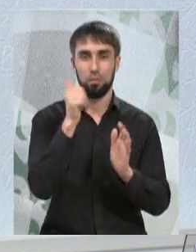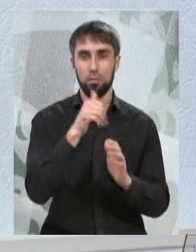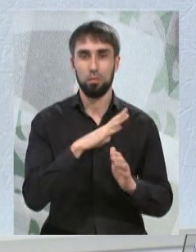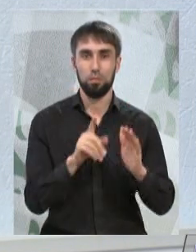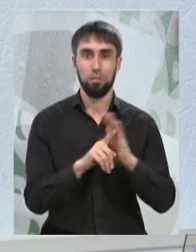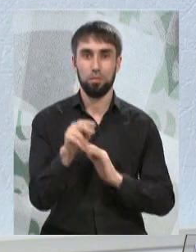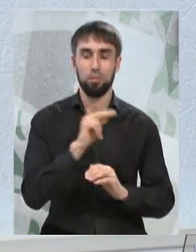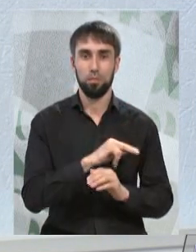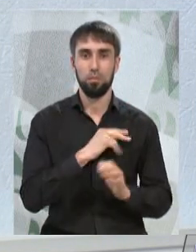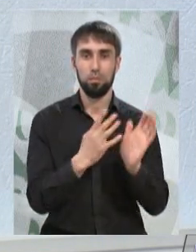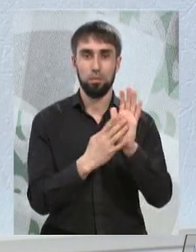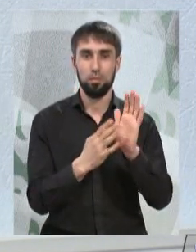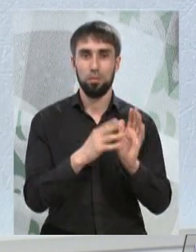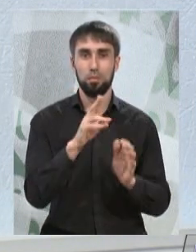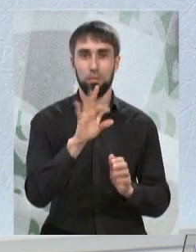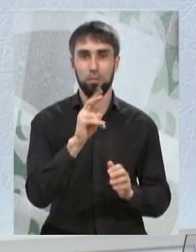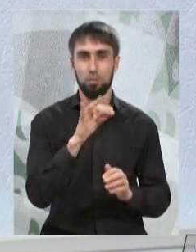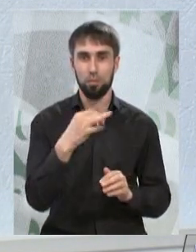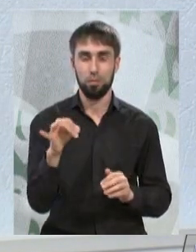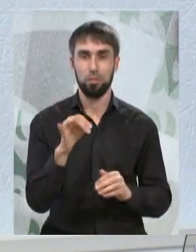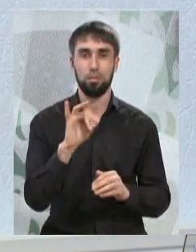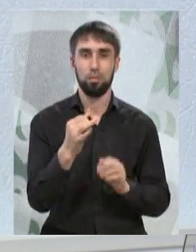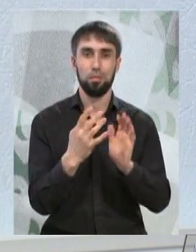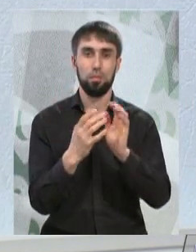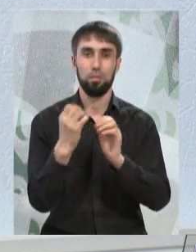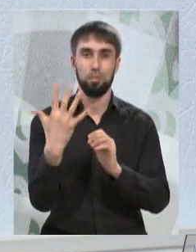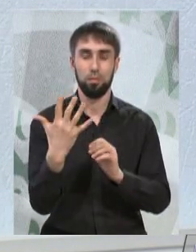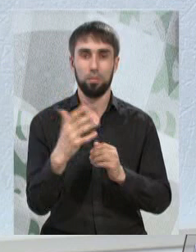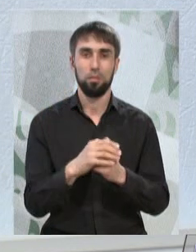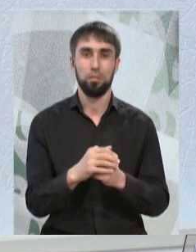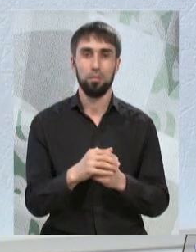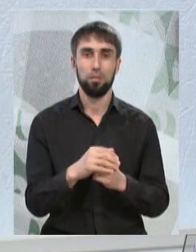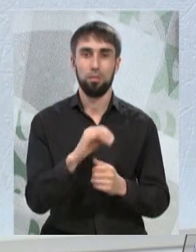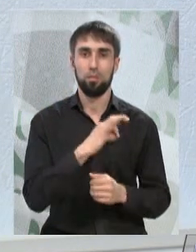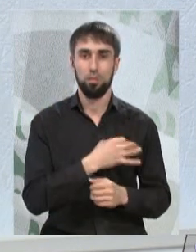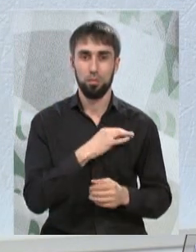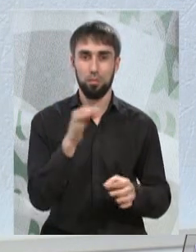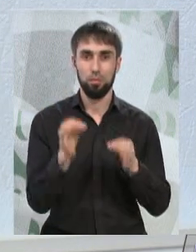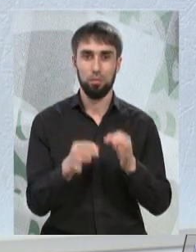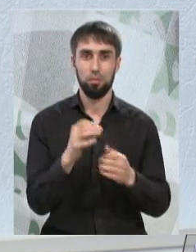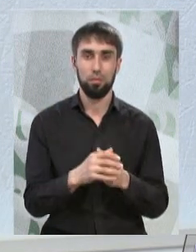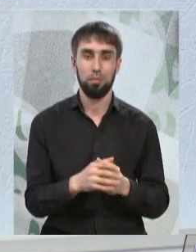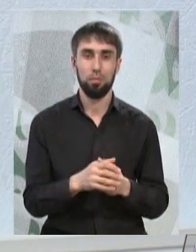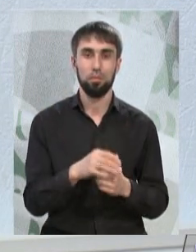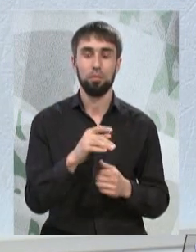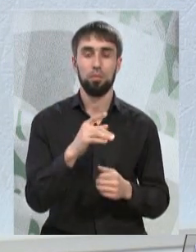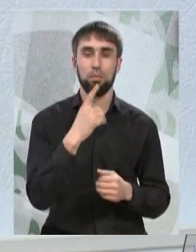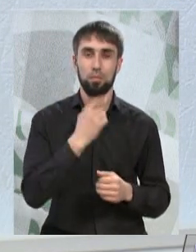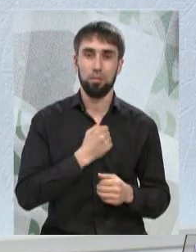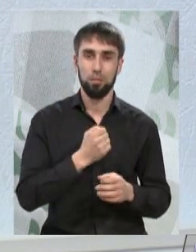9 кассационных и 5 апелляционных судов общей юрисдикции. Кассационные и апелляционные военные суды